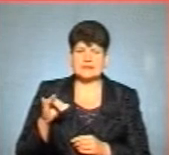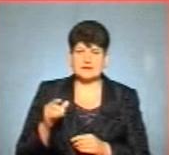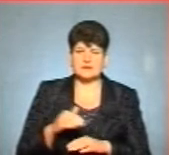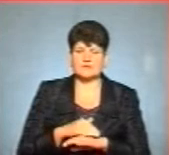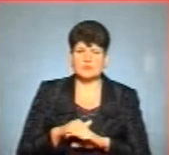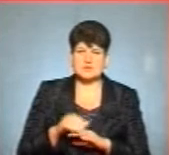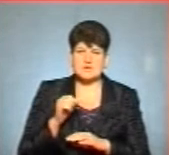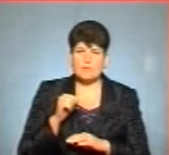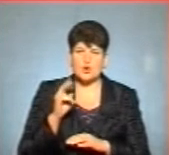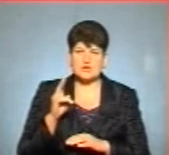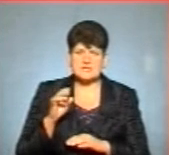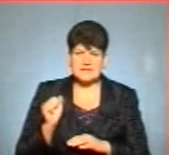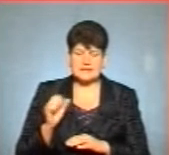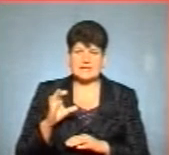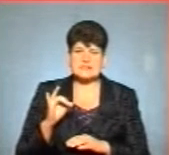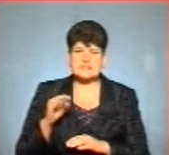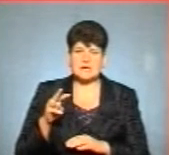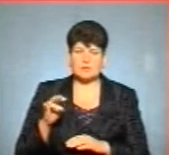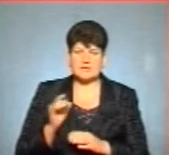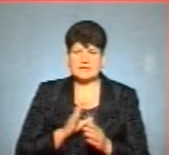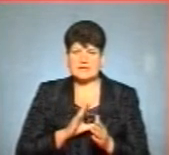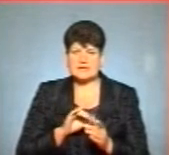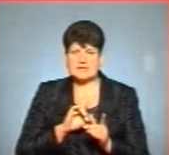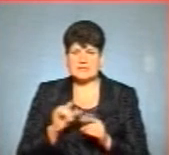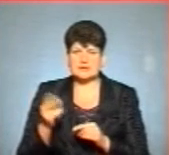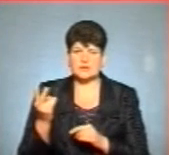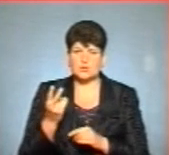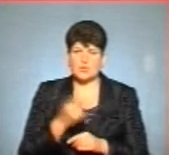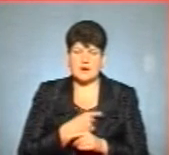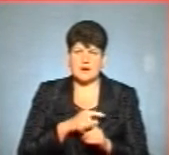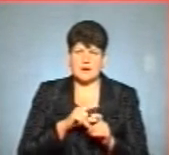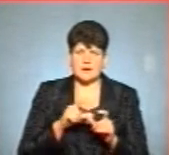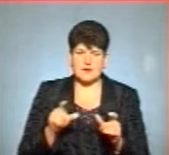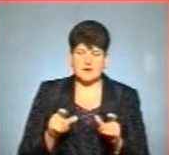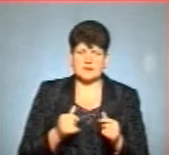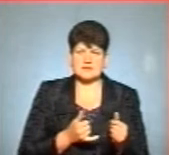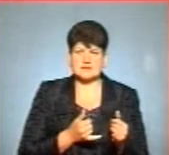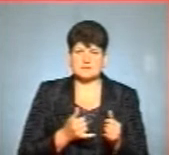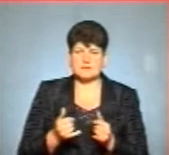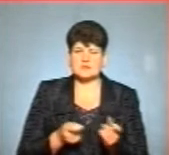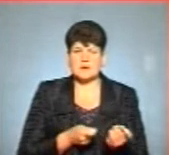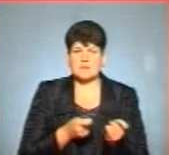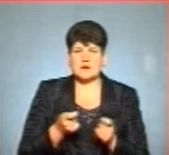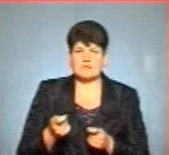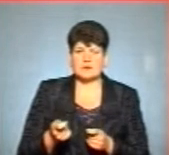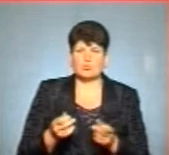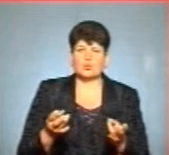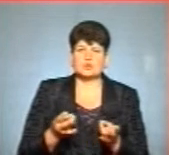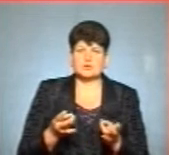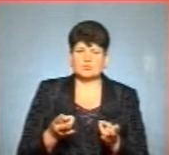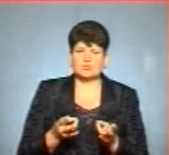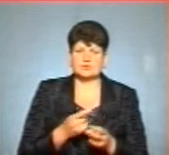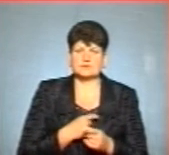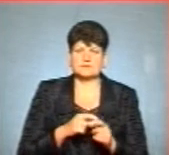вулиць Морозенка-Симоненка маршрут проходить в район 2-ї міської лікарні, тим самим забезпечуючи перевезення потребуючих до